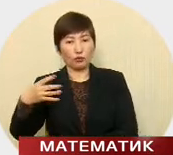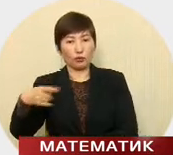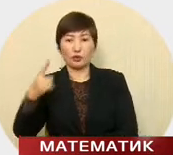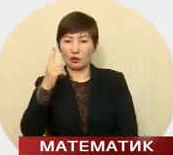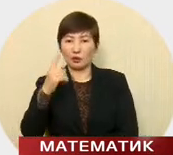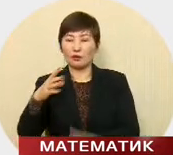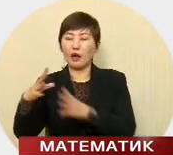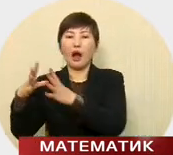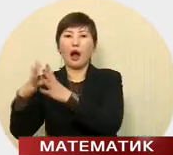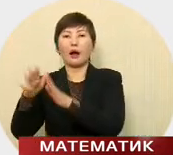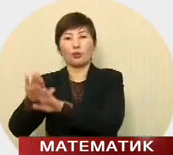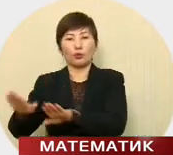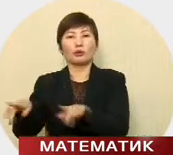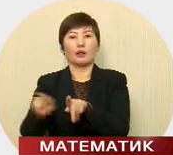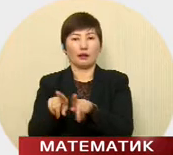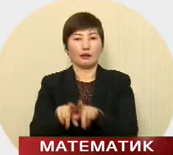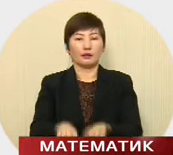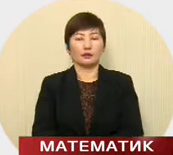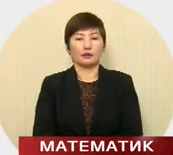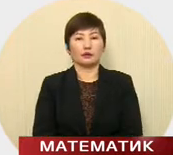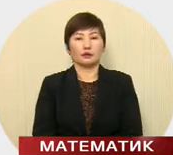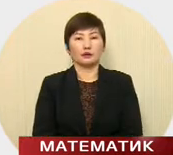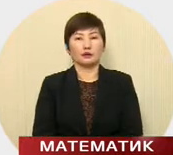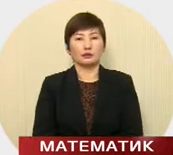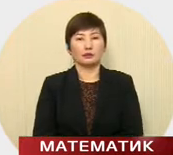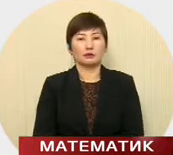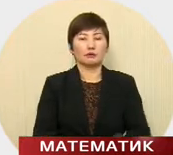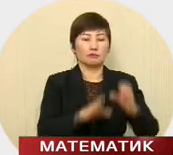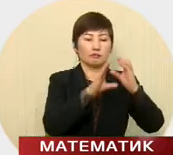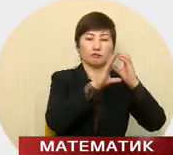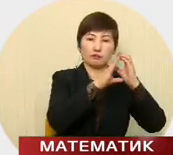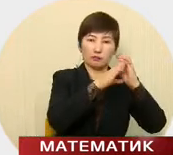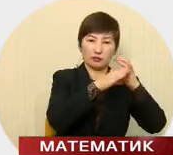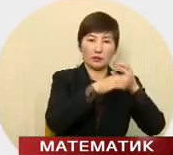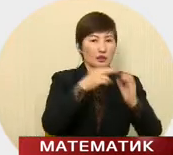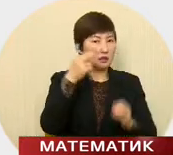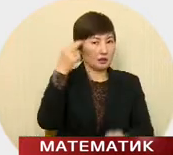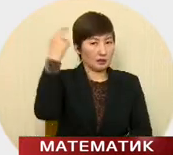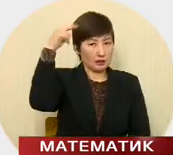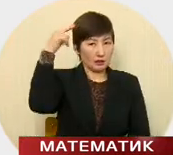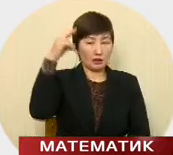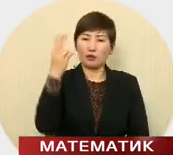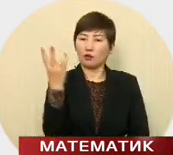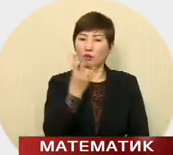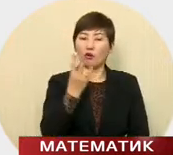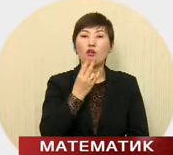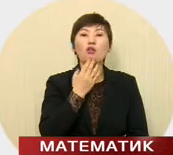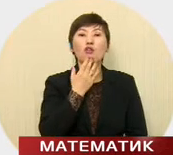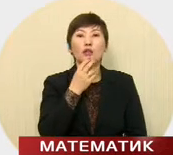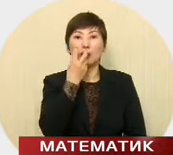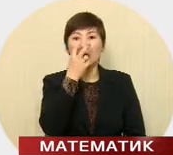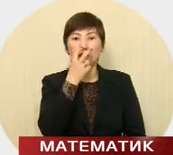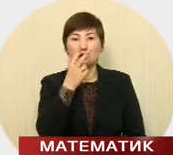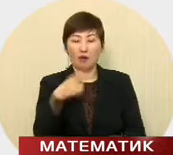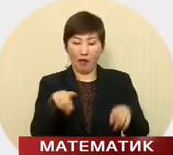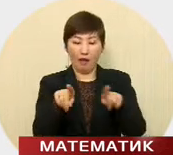байна. За одоо бид нар дугуйн цэнхэр болон ногоон өнгийн энэ хэсгийг ажиглах юм бол энэ хоёр маань